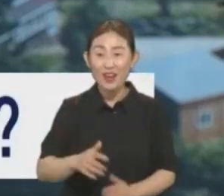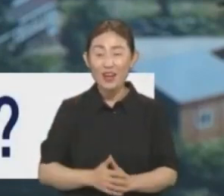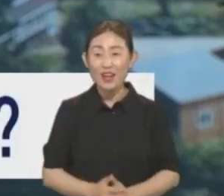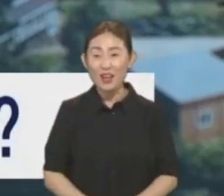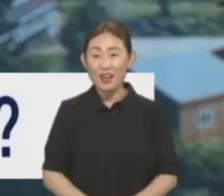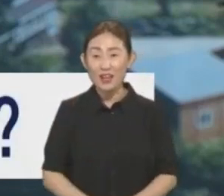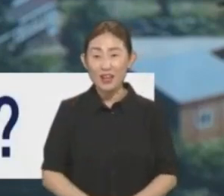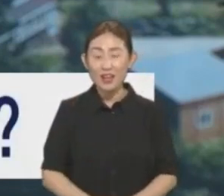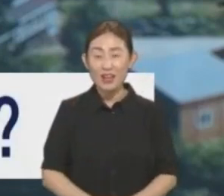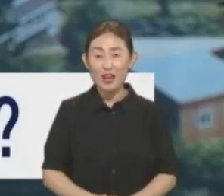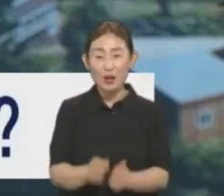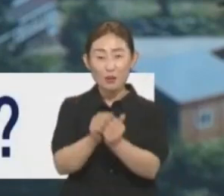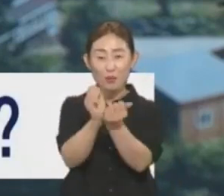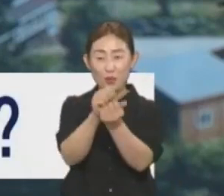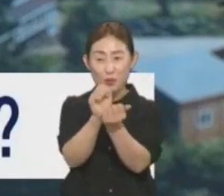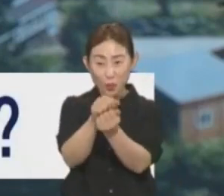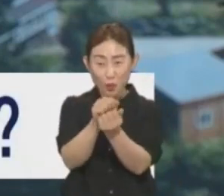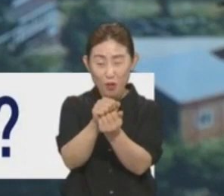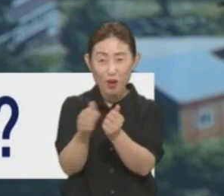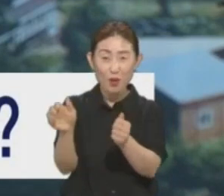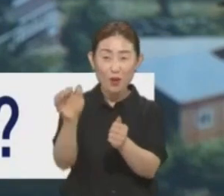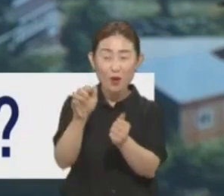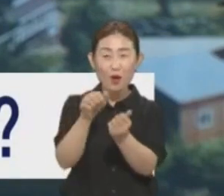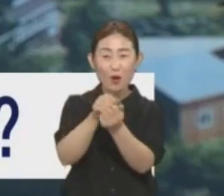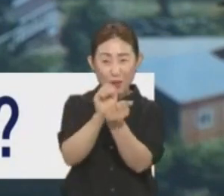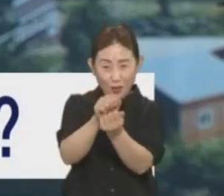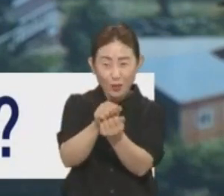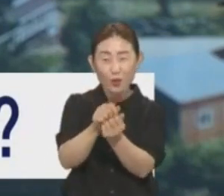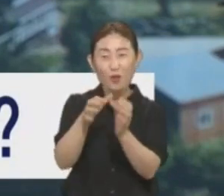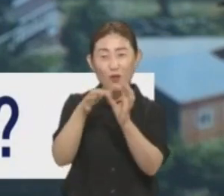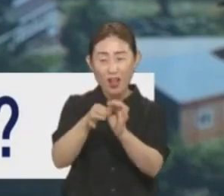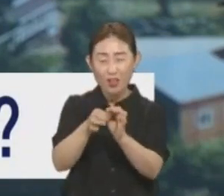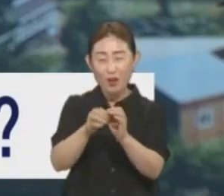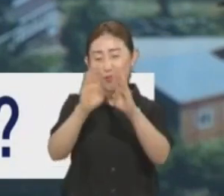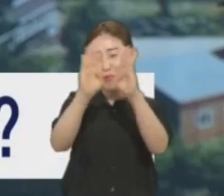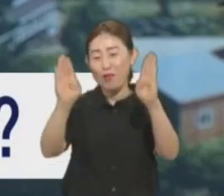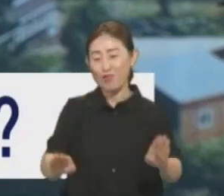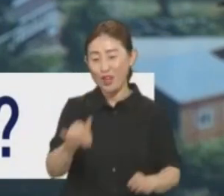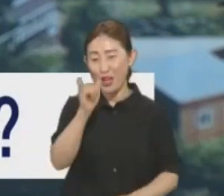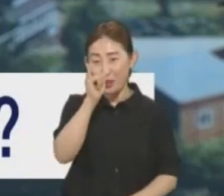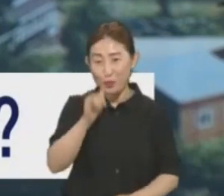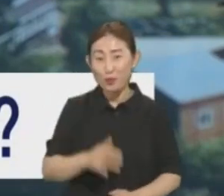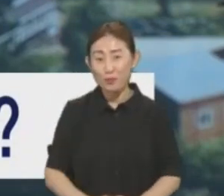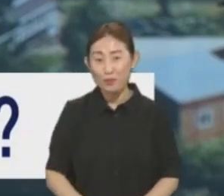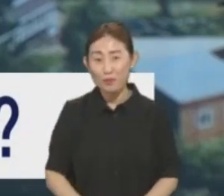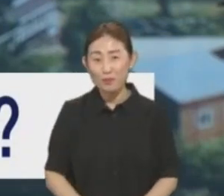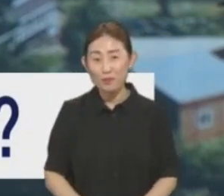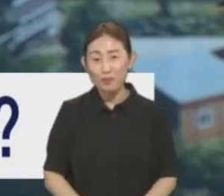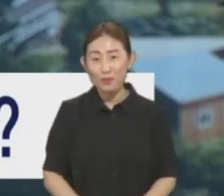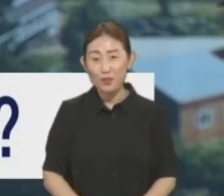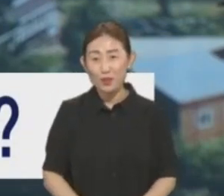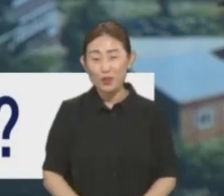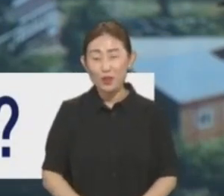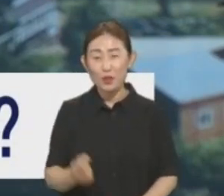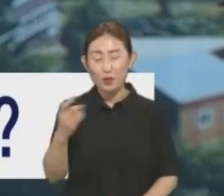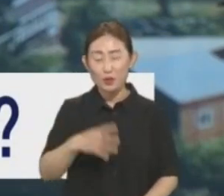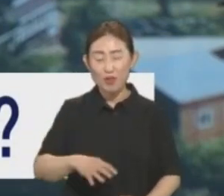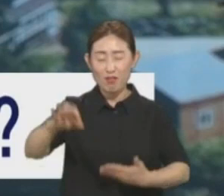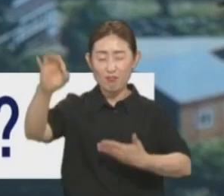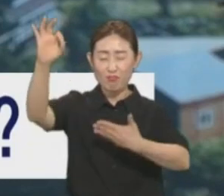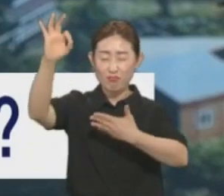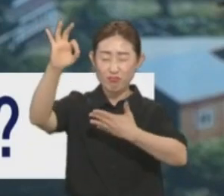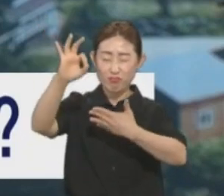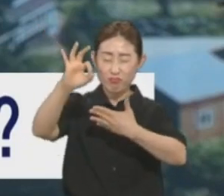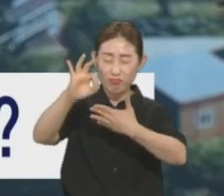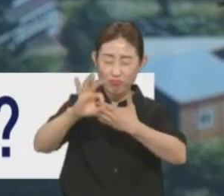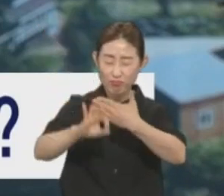고남의 패총박물관이 있고요. 좀 더 올라가시면은 대한민국에서 가장 낙조 일몰을 아름답게